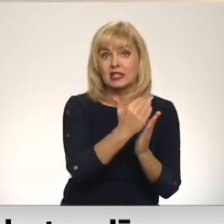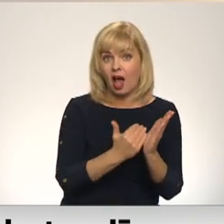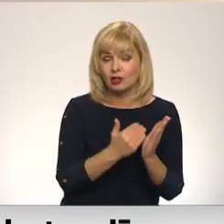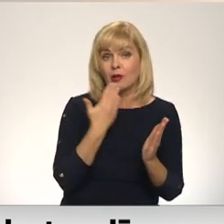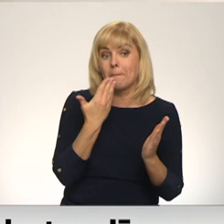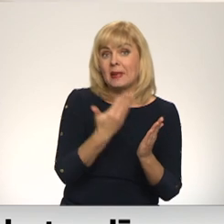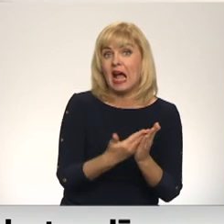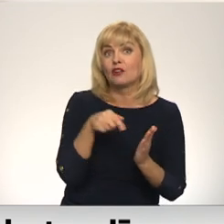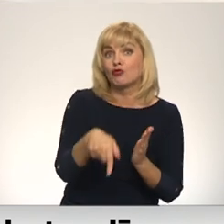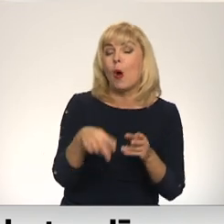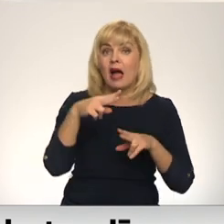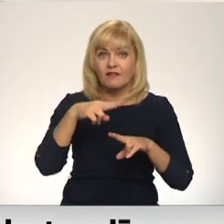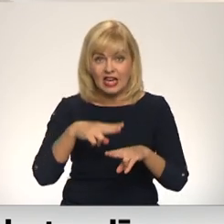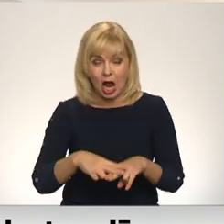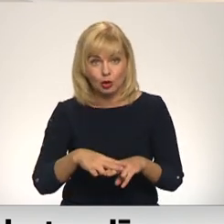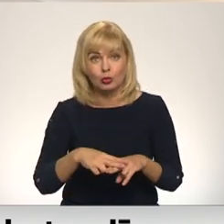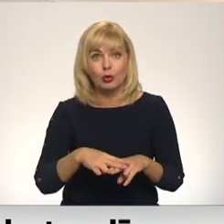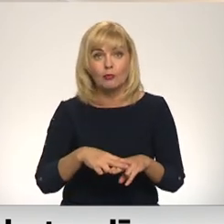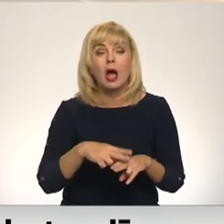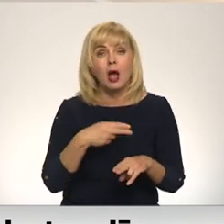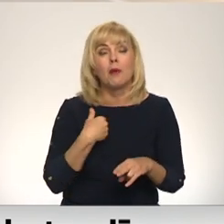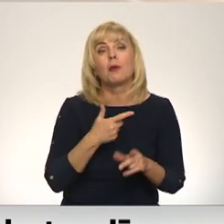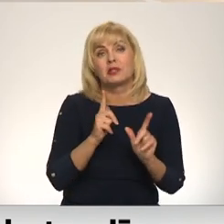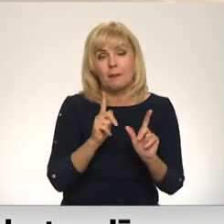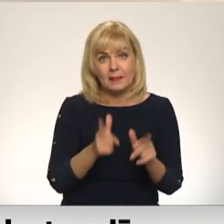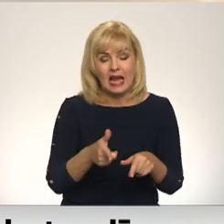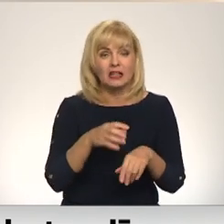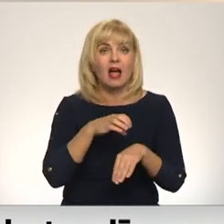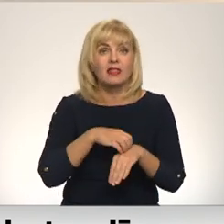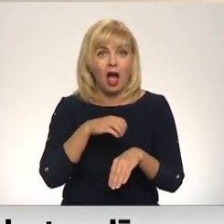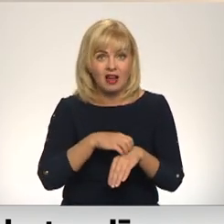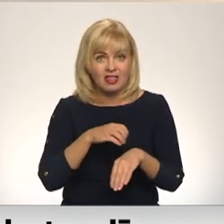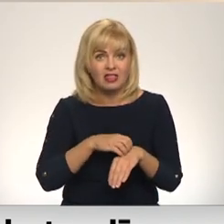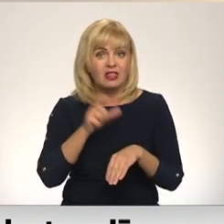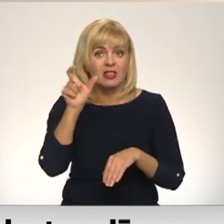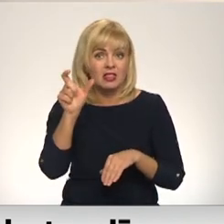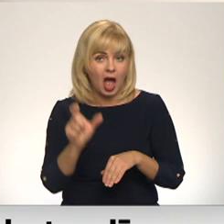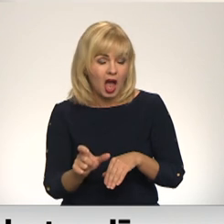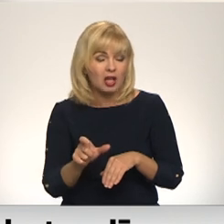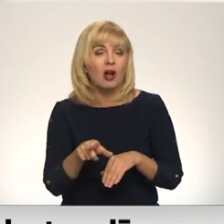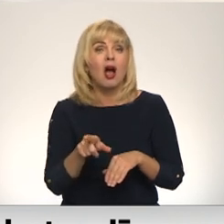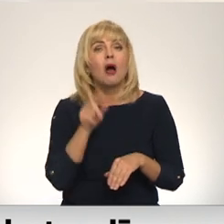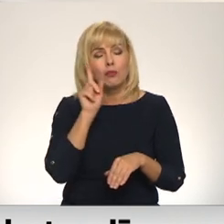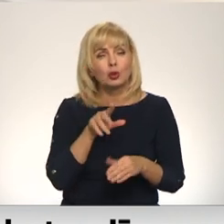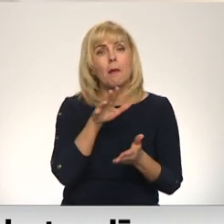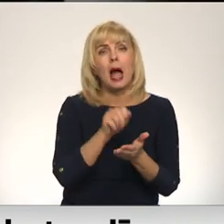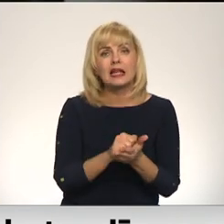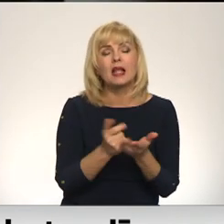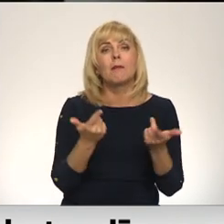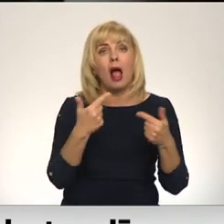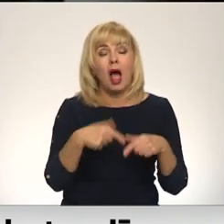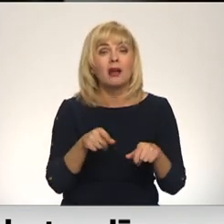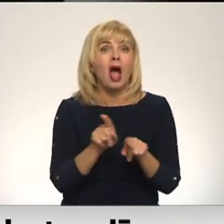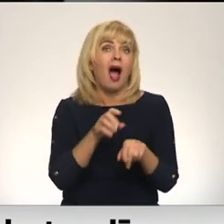šo vietu, un mums atsaucās daktere Hantūrova, bet, protams, tas aizņēma kādu laiku.